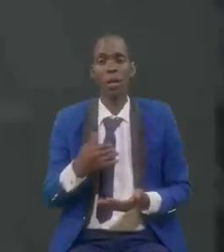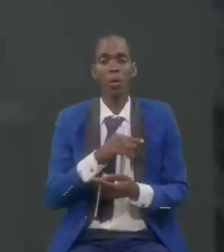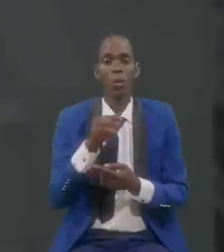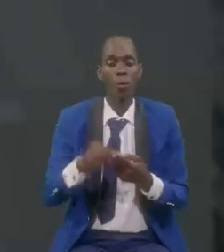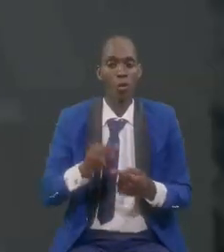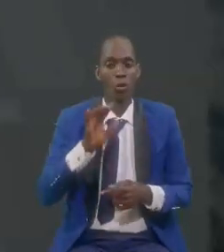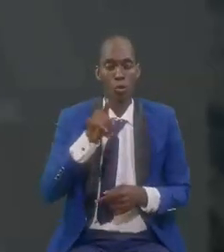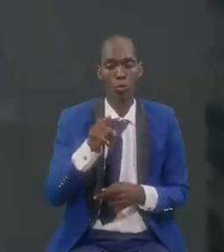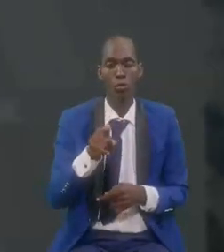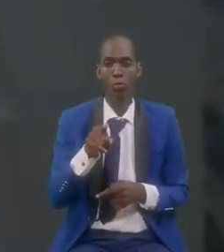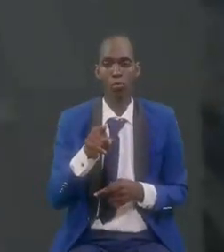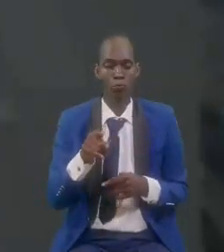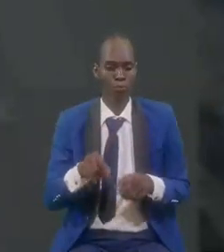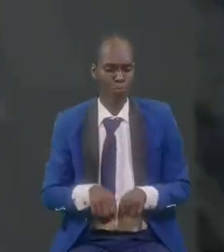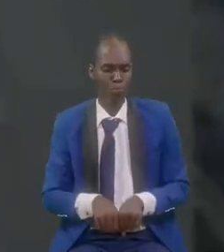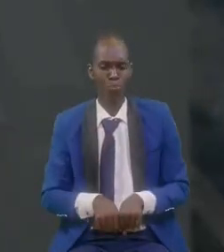lorsque vous brisez